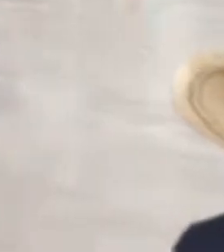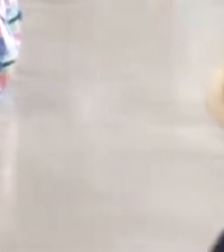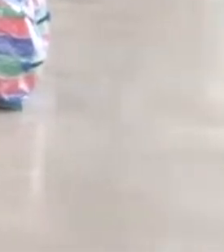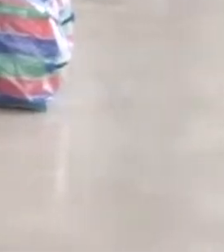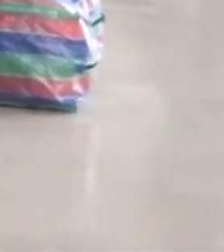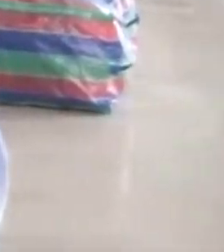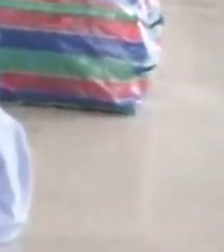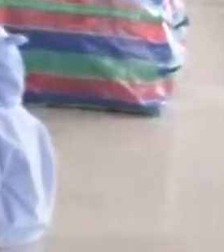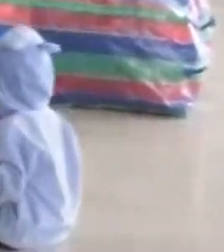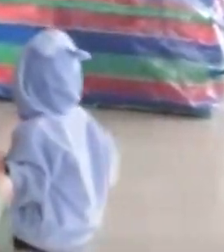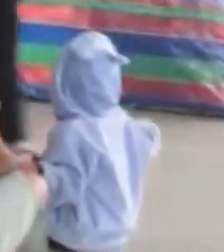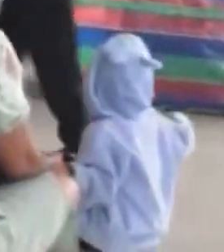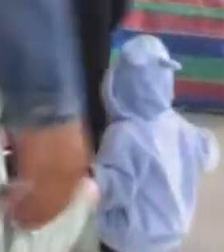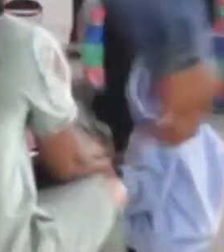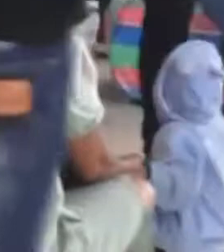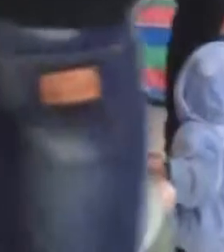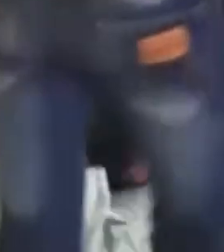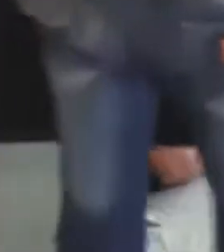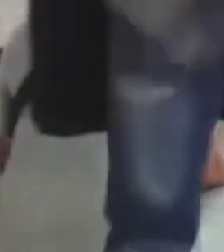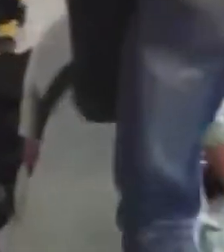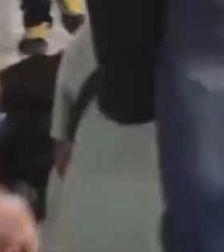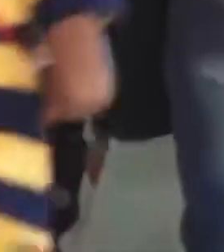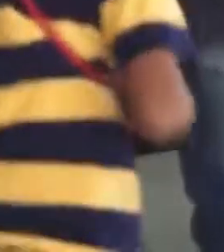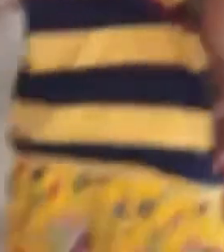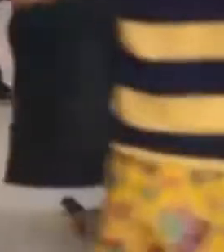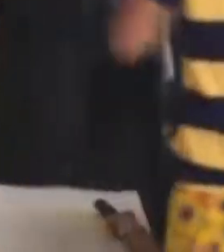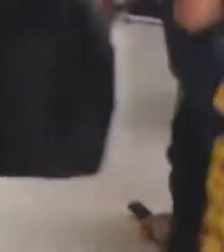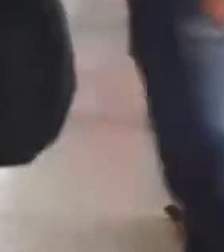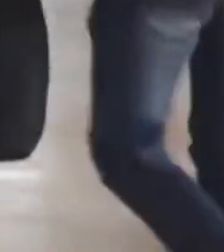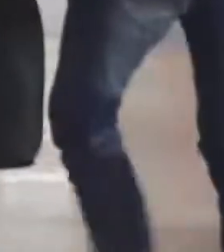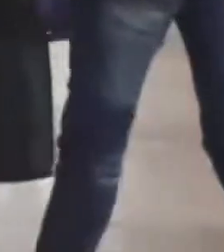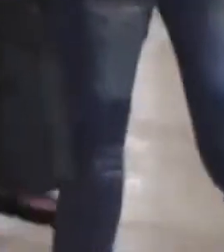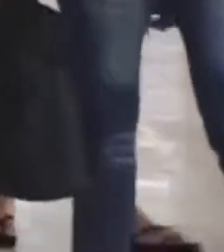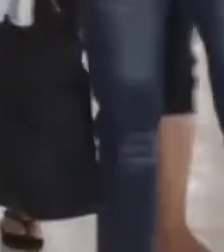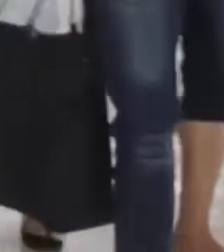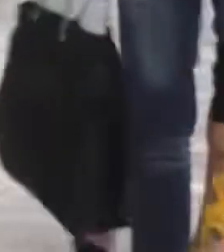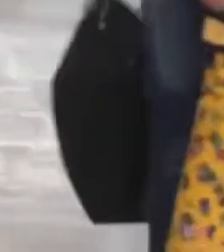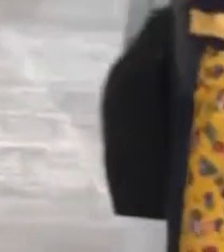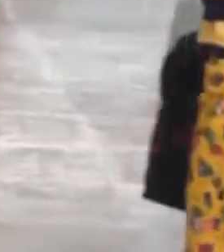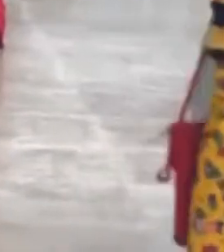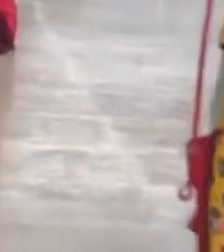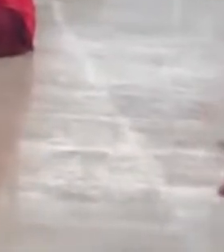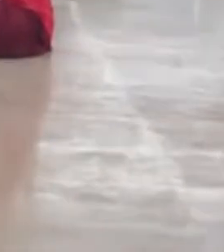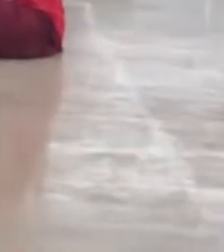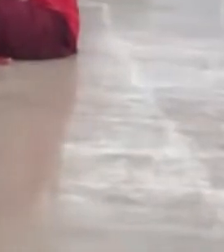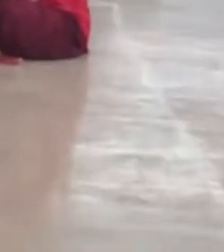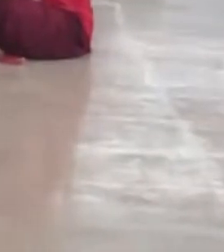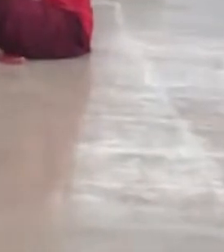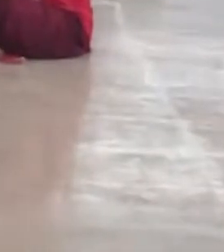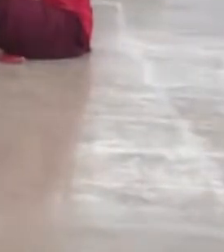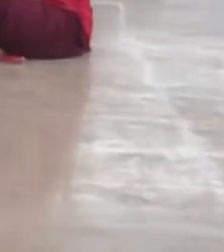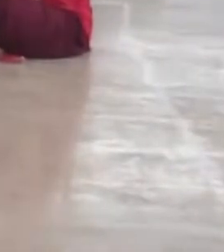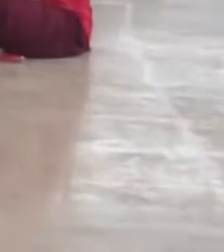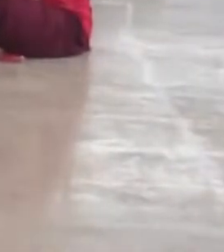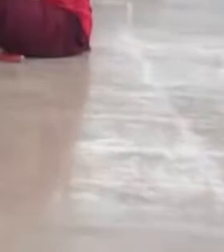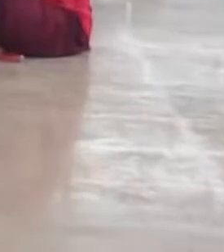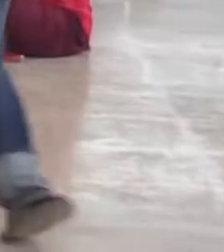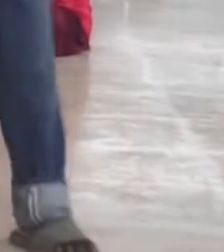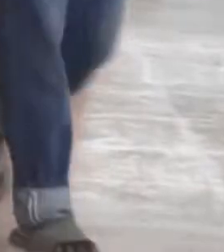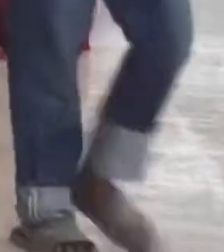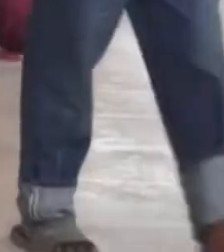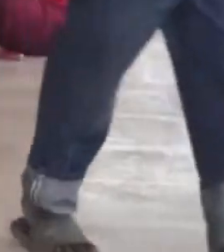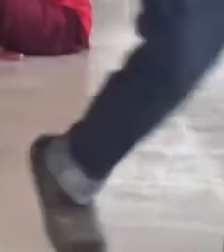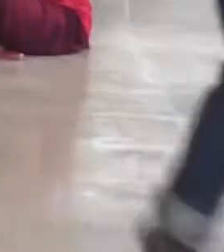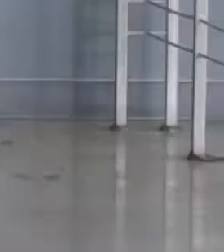င်ပြေနေပြီတဲ့တခုပဲရှိတာကဒီလော့ဒ်ဒေါင်းစနစ်ကြောင့်တချို့ဒီလူသားတွေရဲ့သဘောသဘာဝအရာကဥမာကျွန်တော်ကလူတွေဒီကျွန်